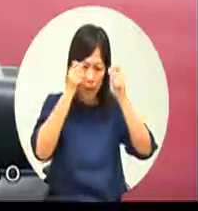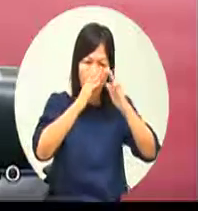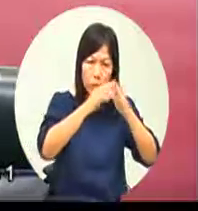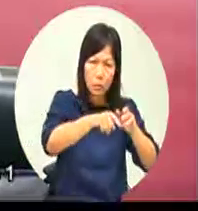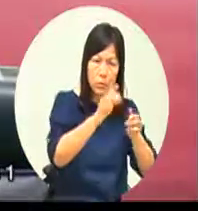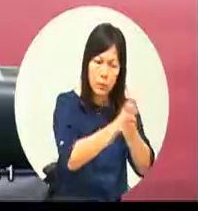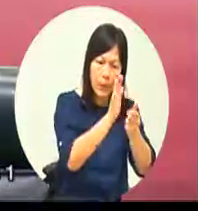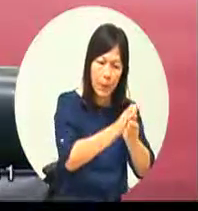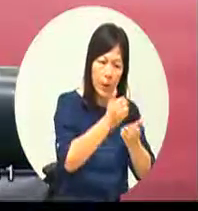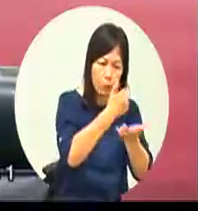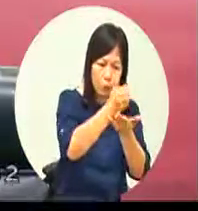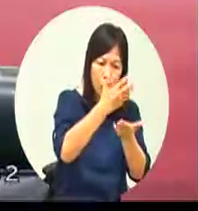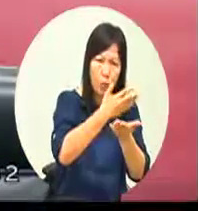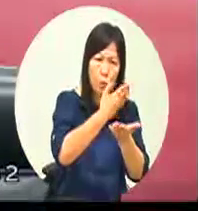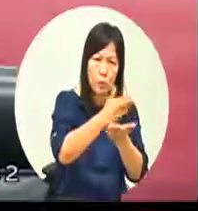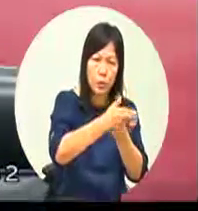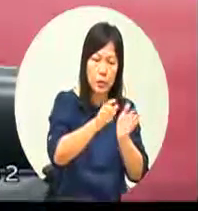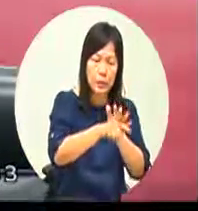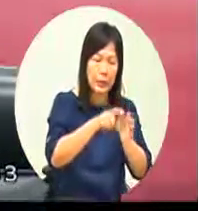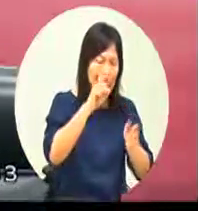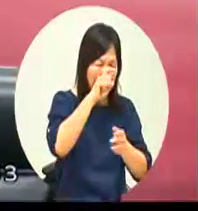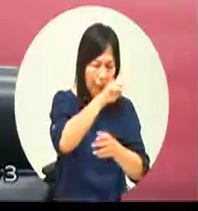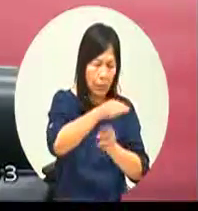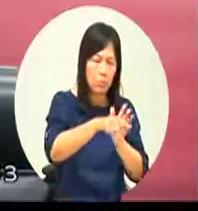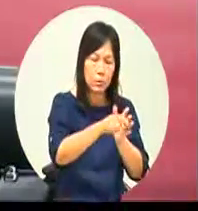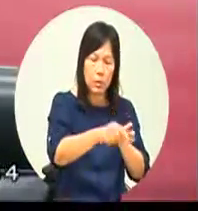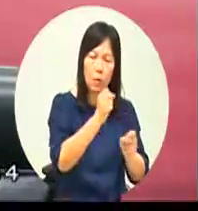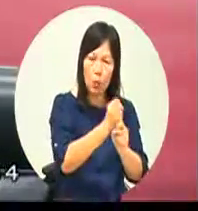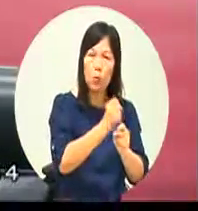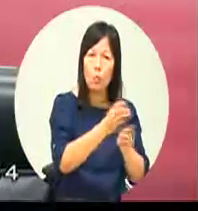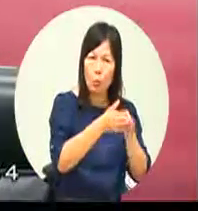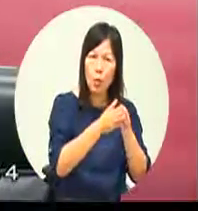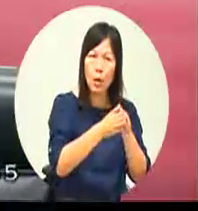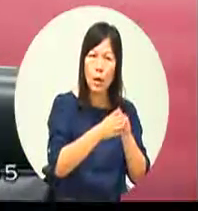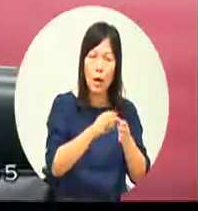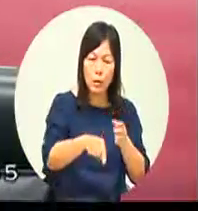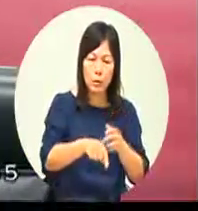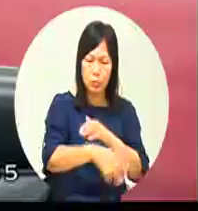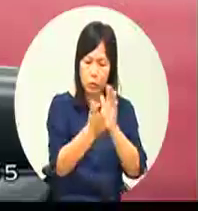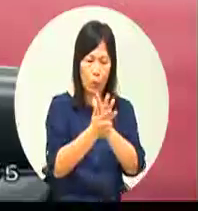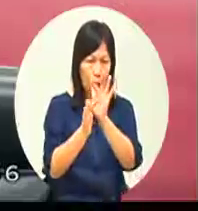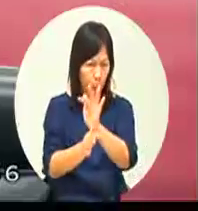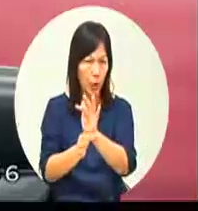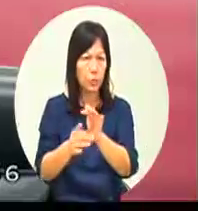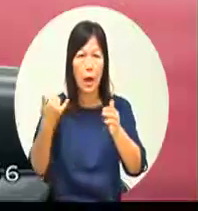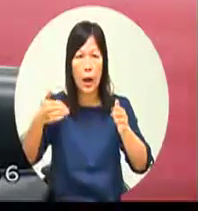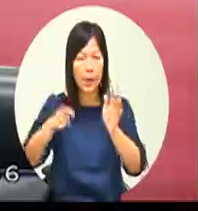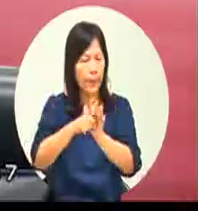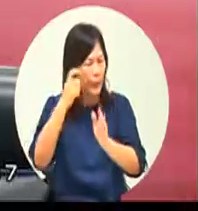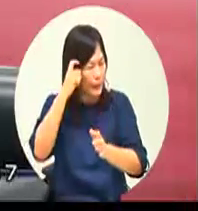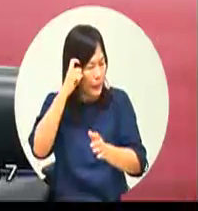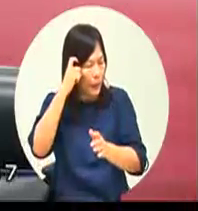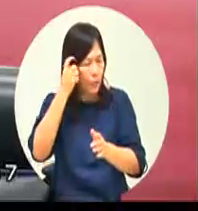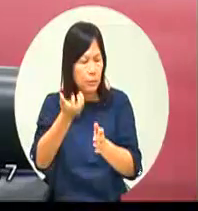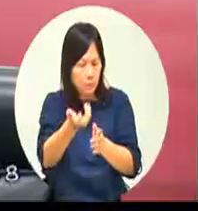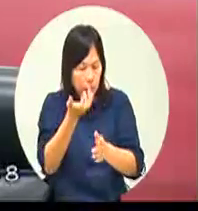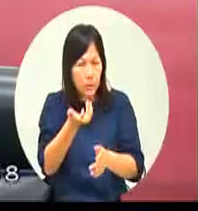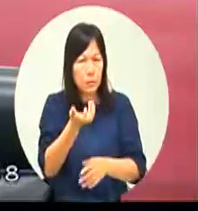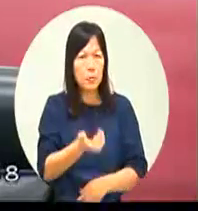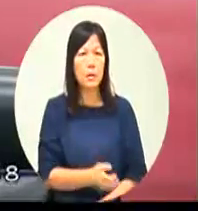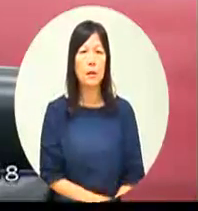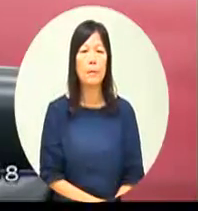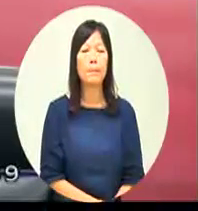者这样的费用，所以我认为，这个还没有很完整的考虑之前哈，